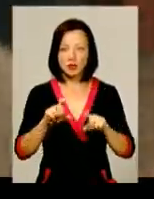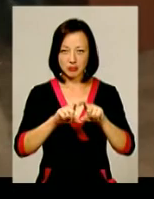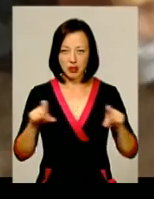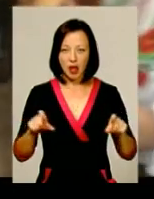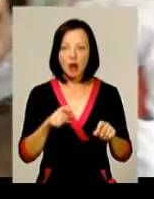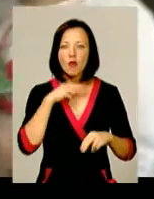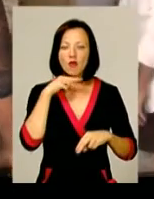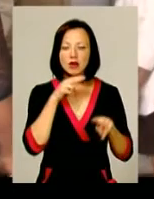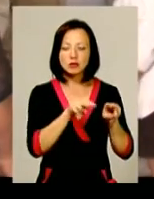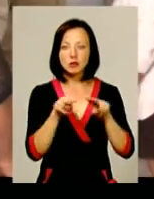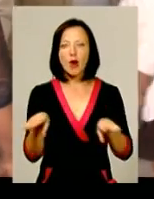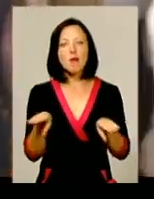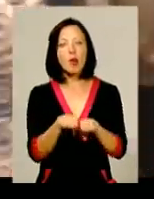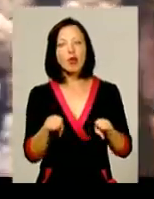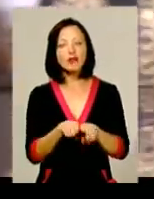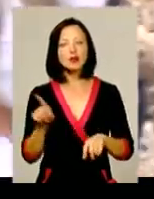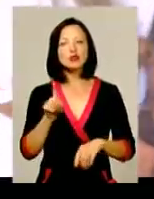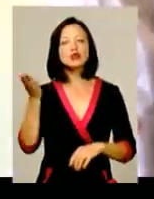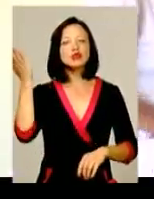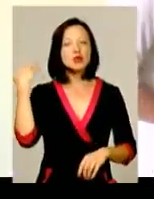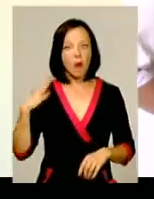пильно оглядають, порівнюють із тим, що мали.